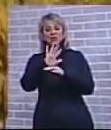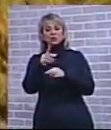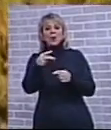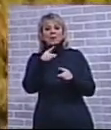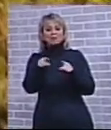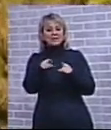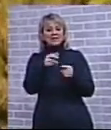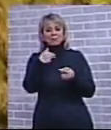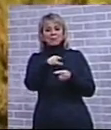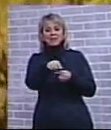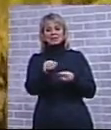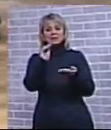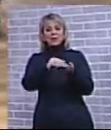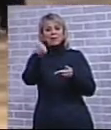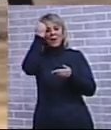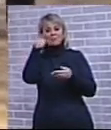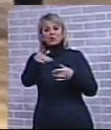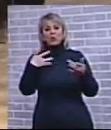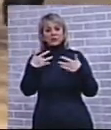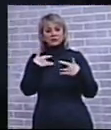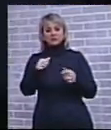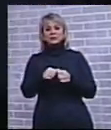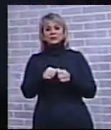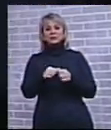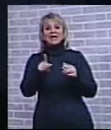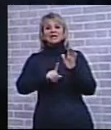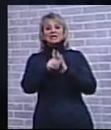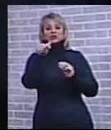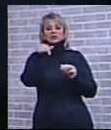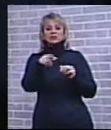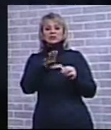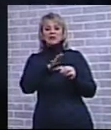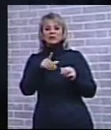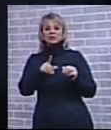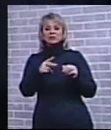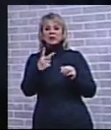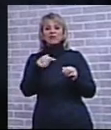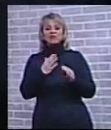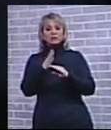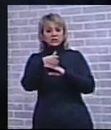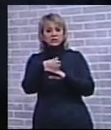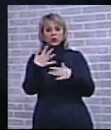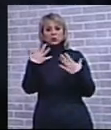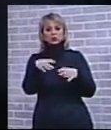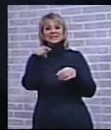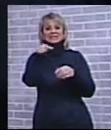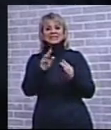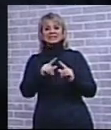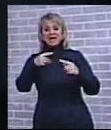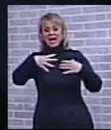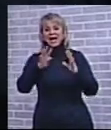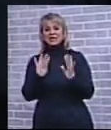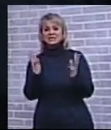Подозрительный предмет заметили у памятника Высоцкому. Начало второго, да. вышли, уже здесь